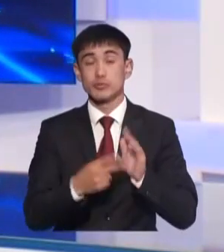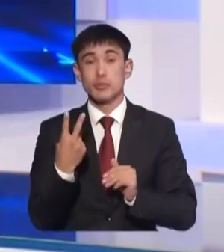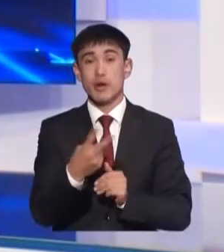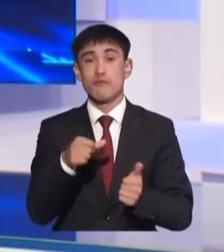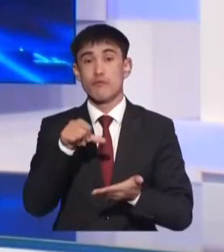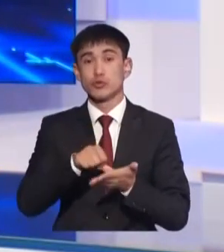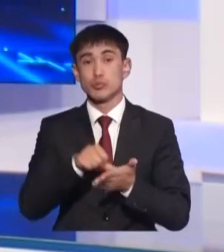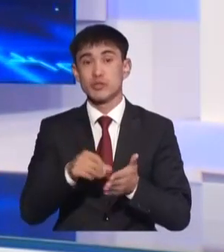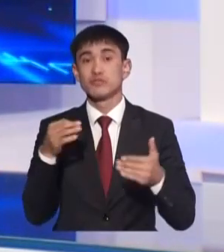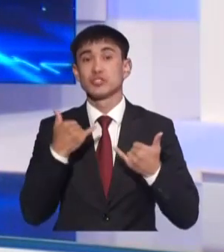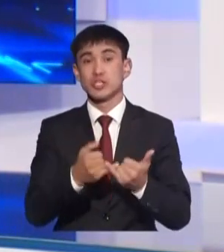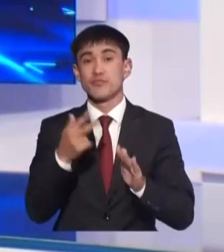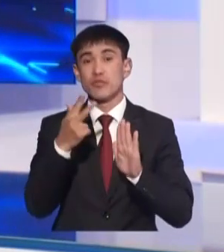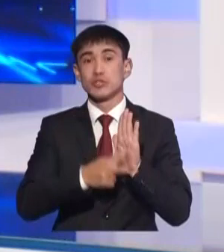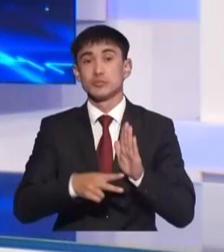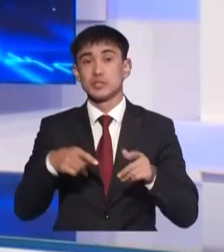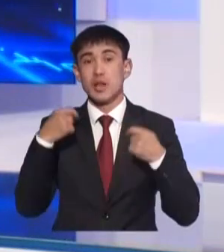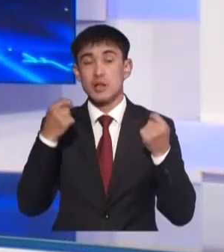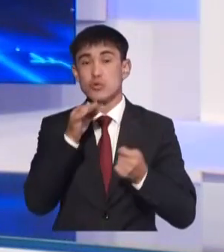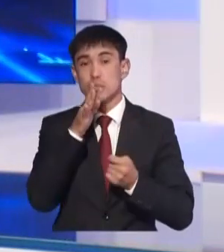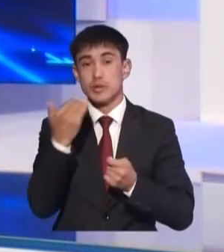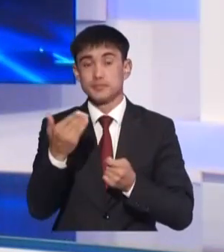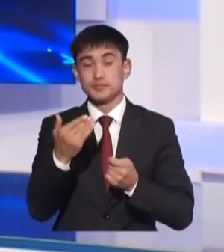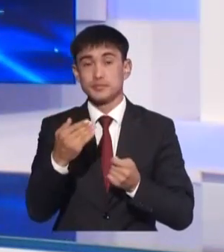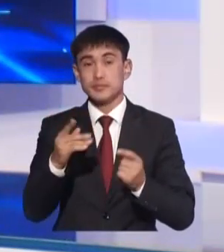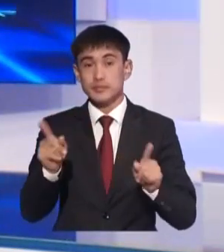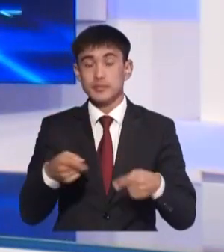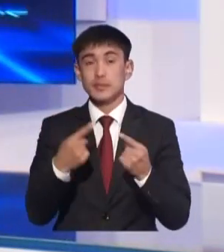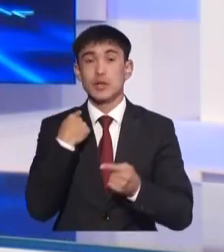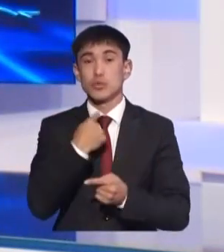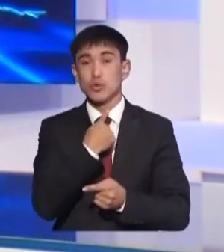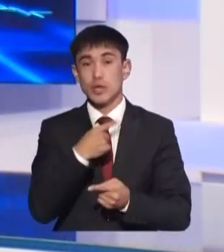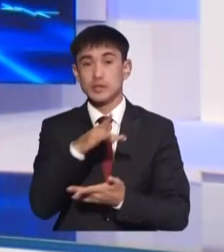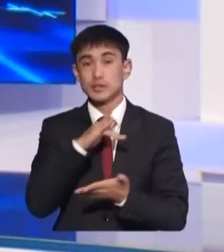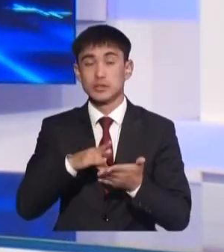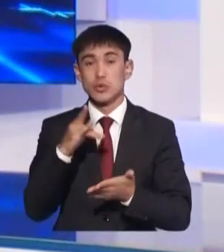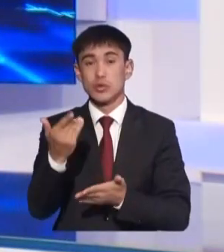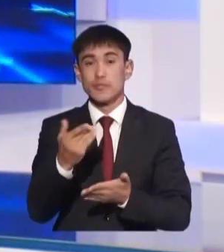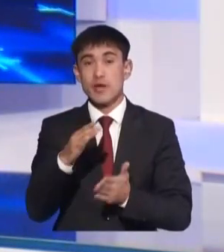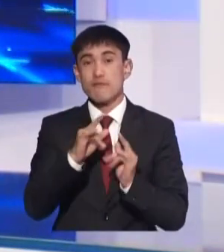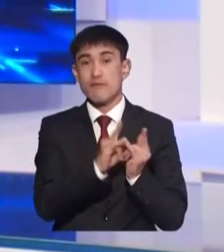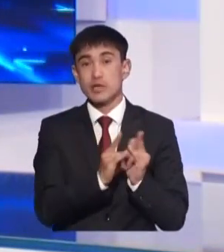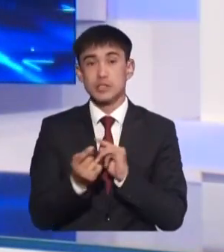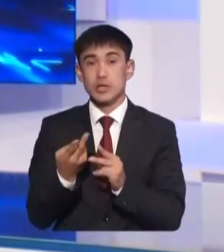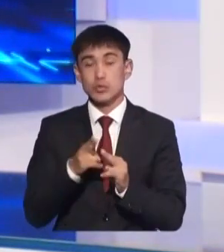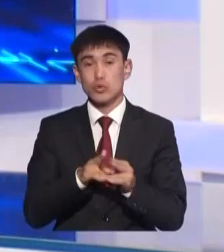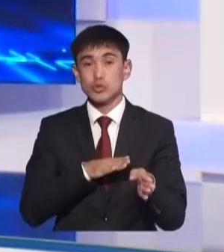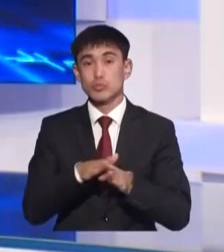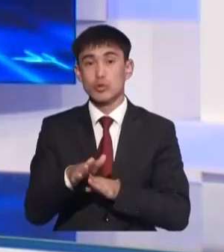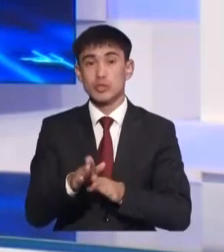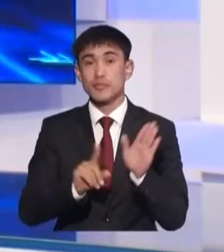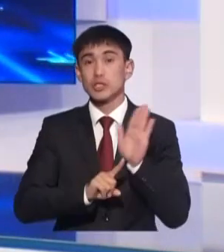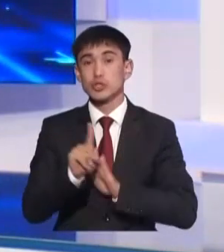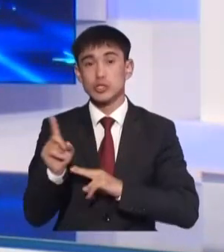80 пар выступят в честь 80-летнего юбилея со дня обретения Талдыкурганом статуса города. Вальс, который исполнят